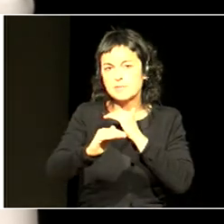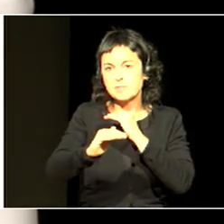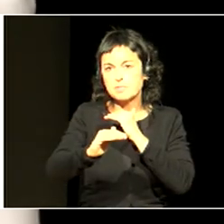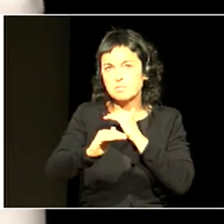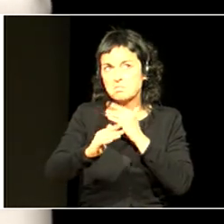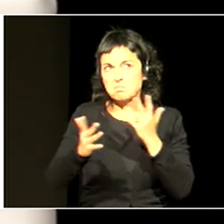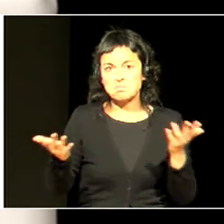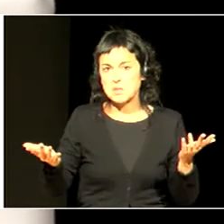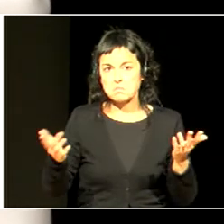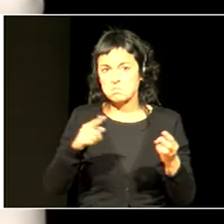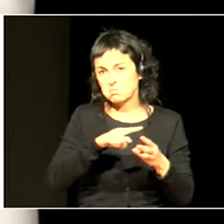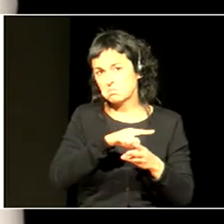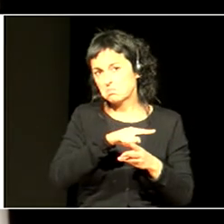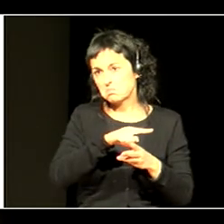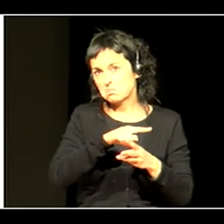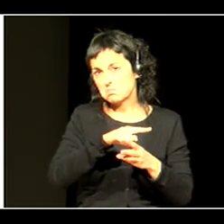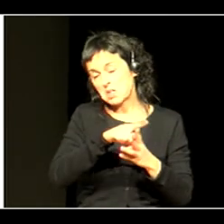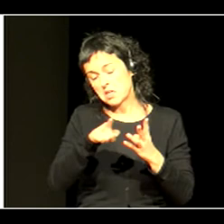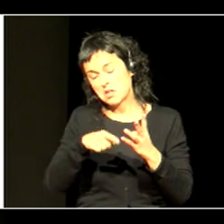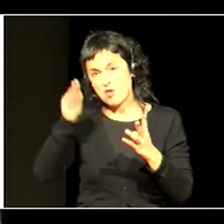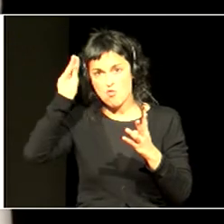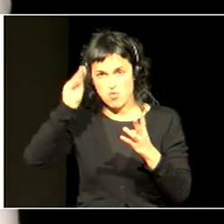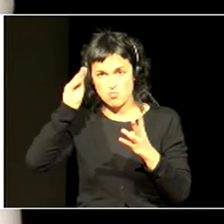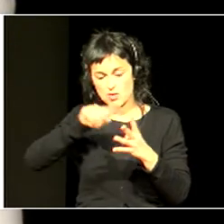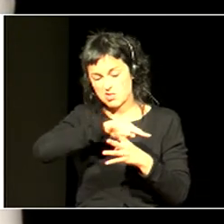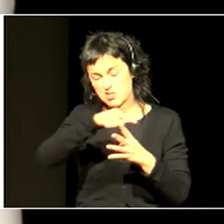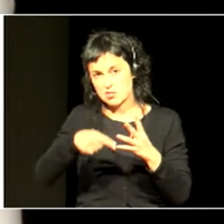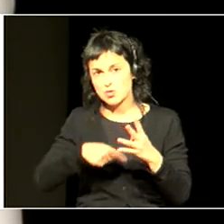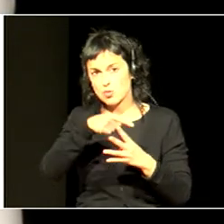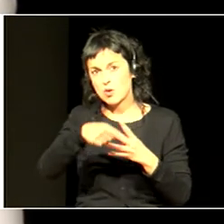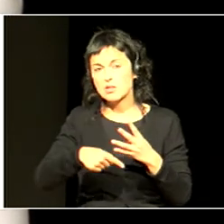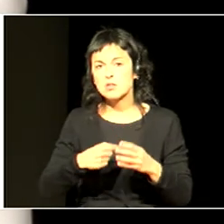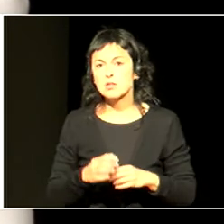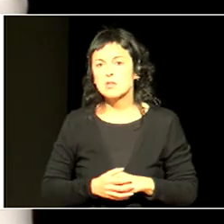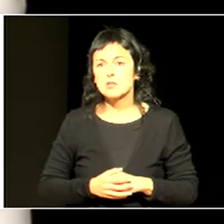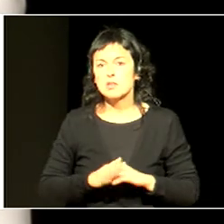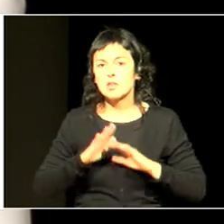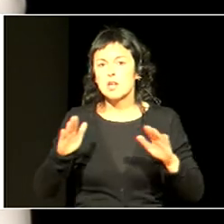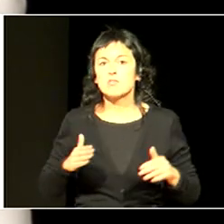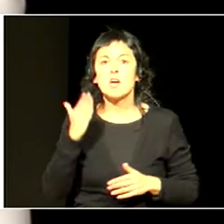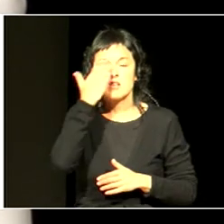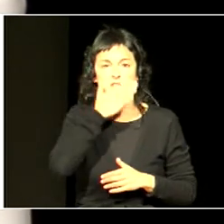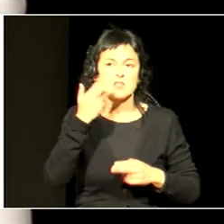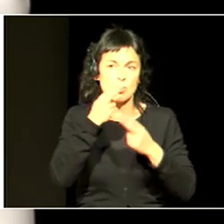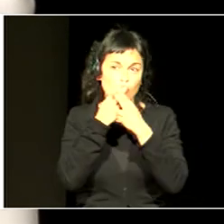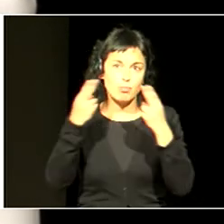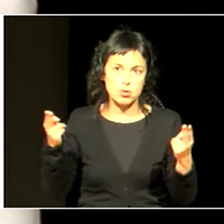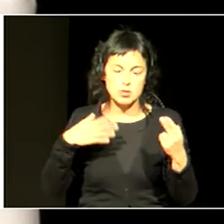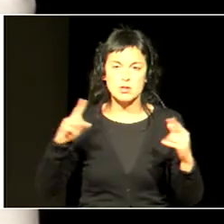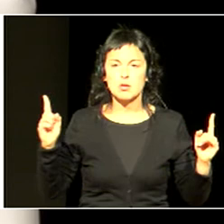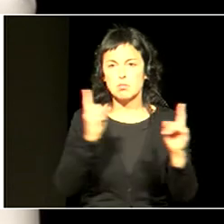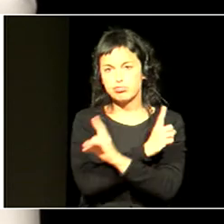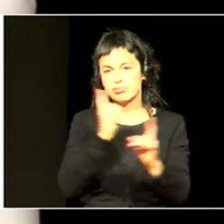eta hori, formakuntzan. Azkenean ba hori, ikastetxe publikoetan ba mugimendu asko dago